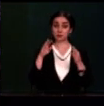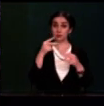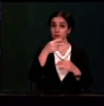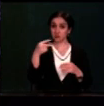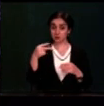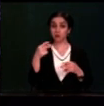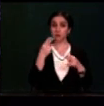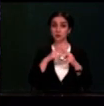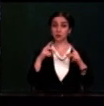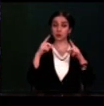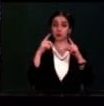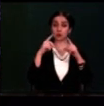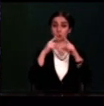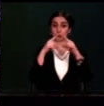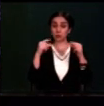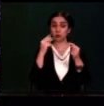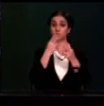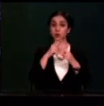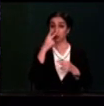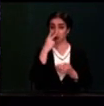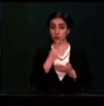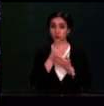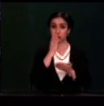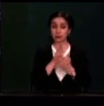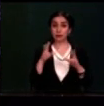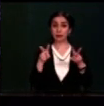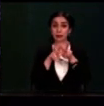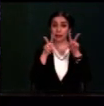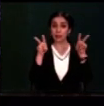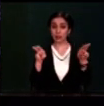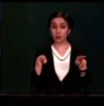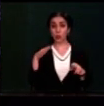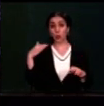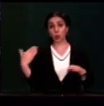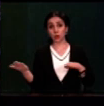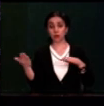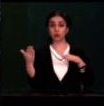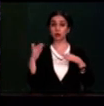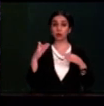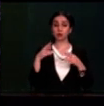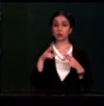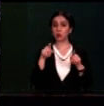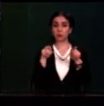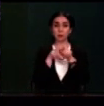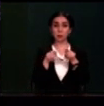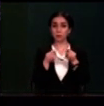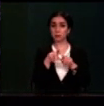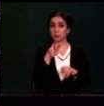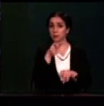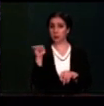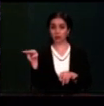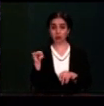burchakli uchburchagimiz uchun qo'lladik. Bundan ko'rinadiki, tenglikning o'ng tomonlari bir xil. Demak,